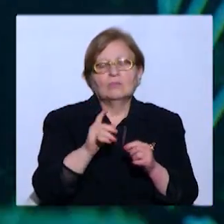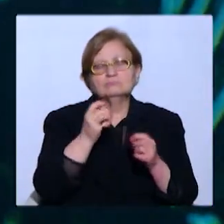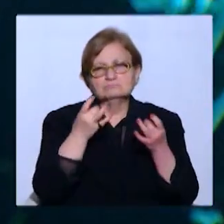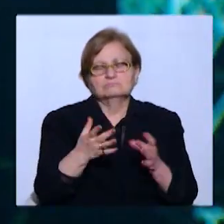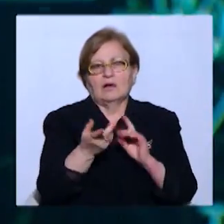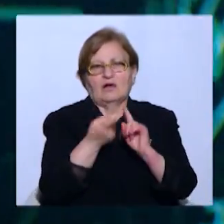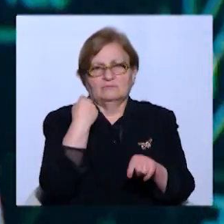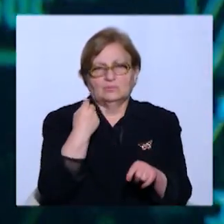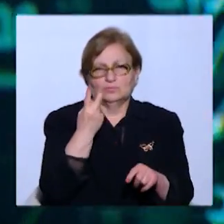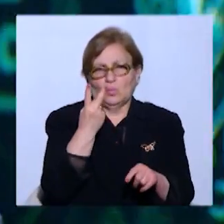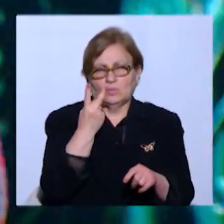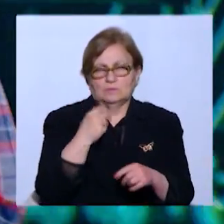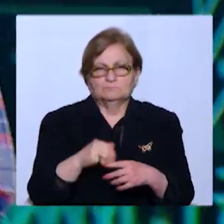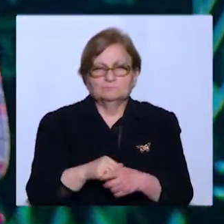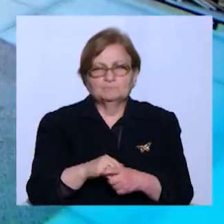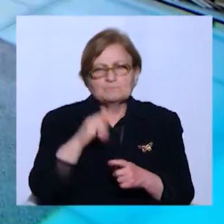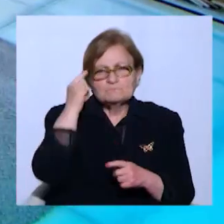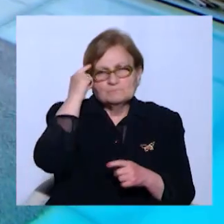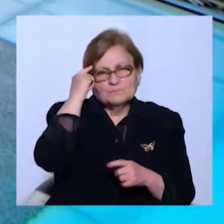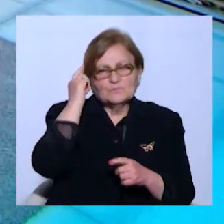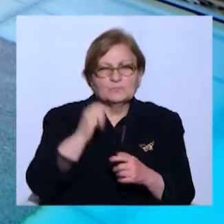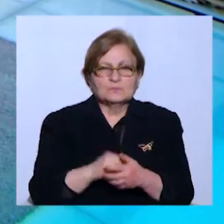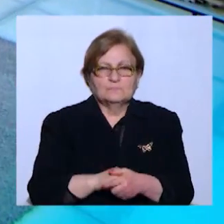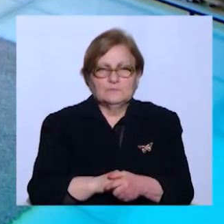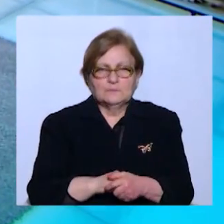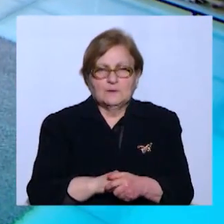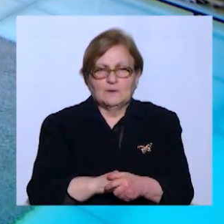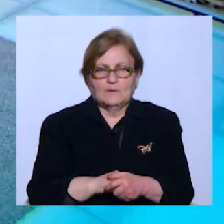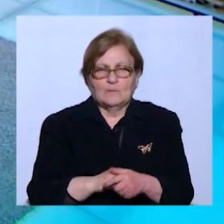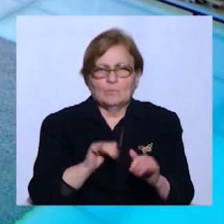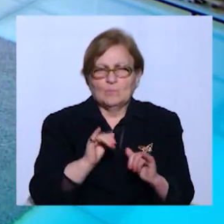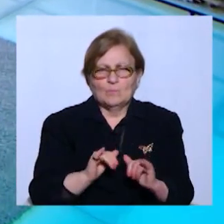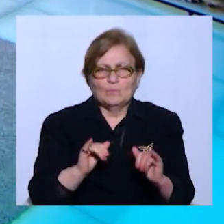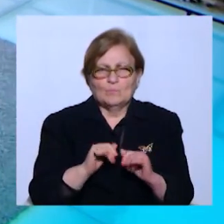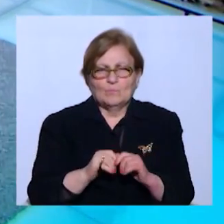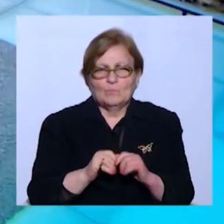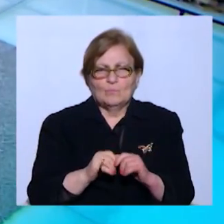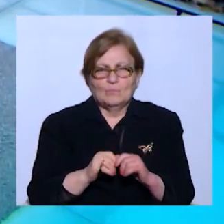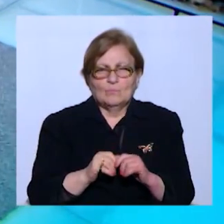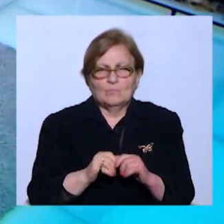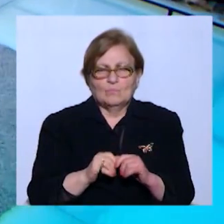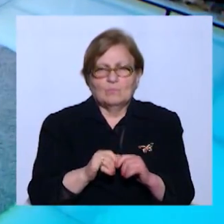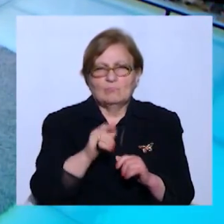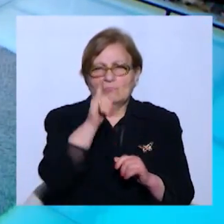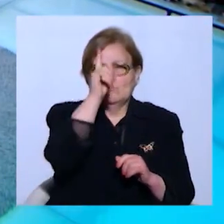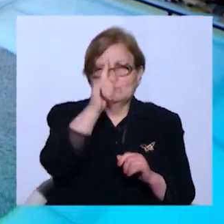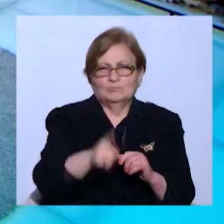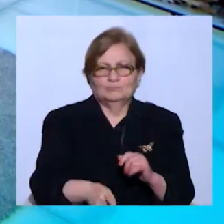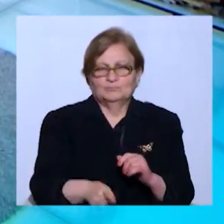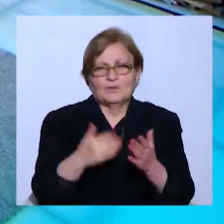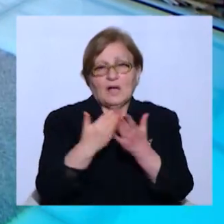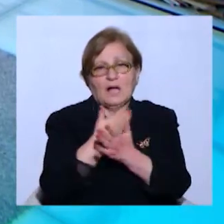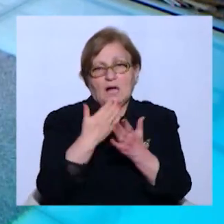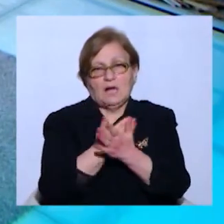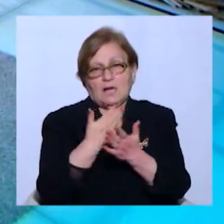მოხსნათ. აბა დავფიქრდეთ. აბა დავფიქრდეთ და აი აქ მე ხას ჩამოუსვავრო ახალი